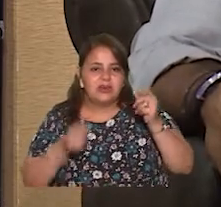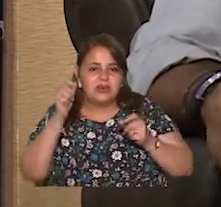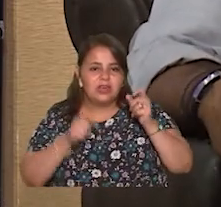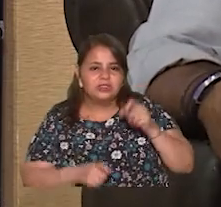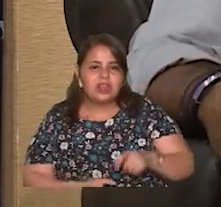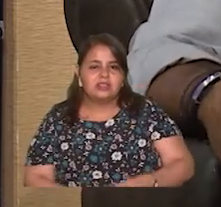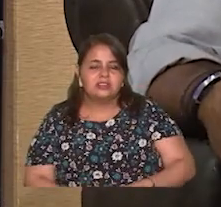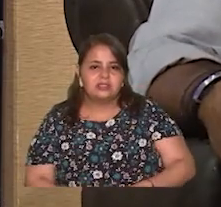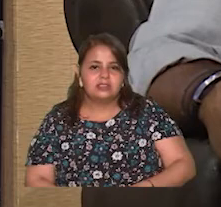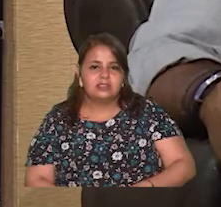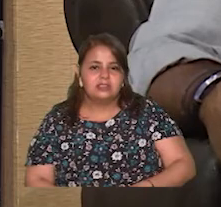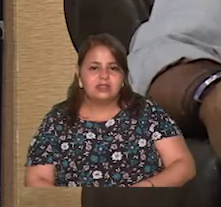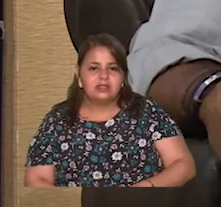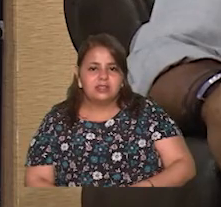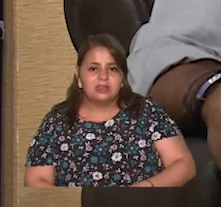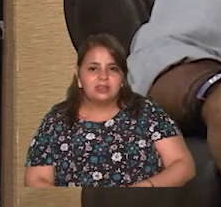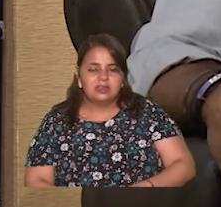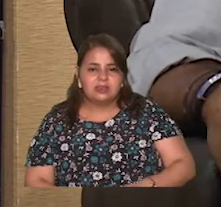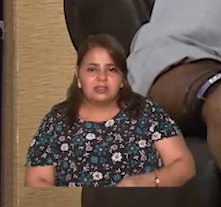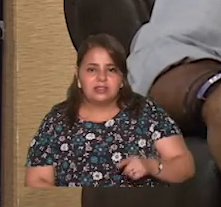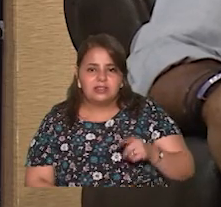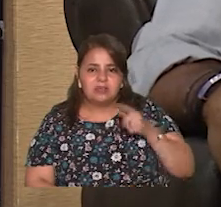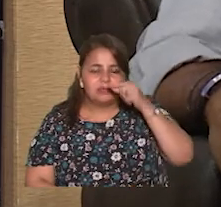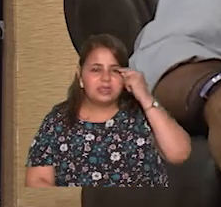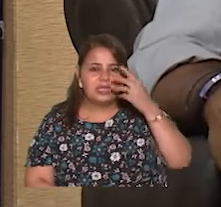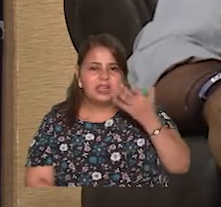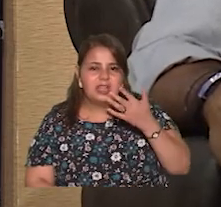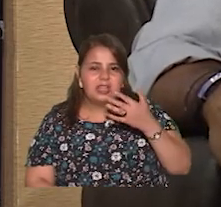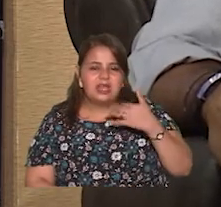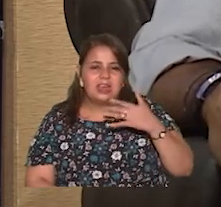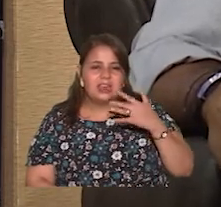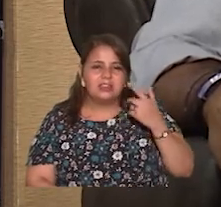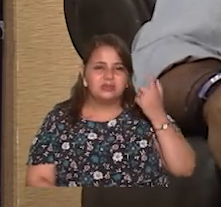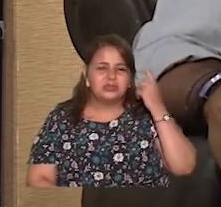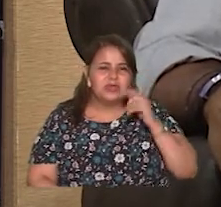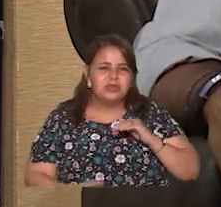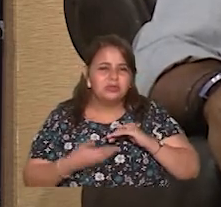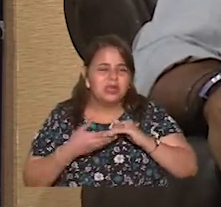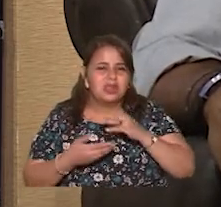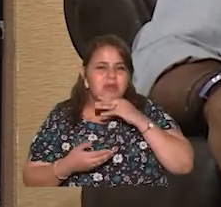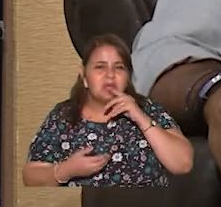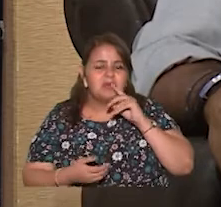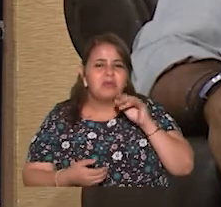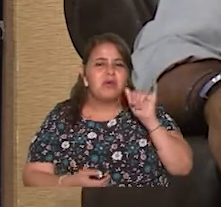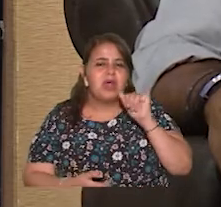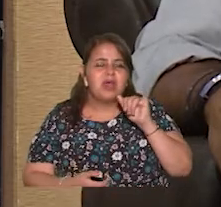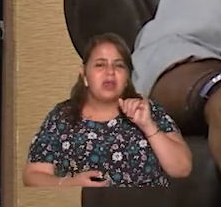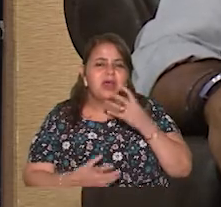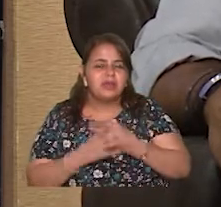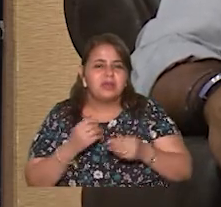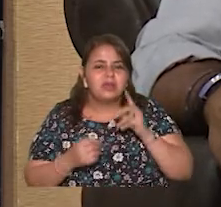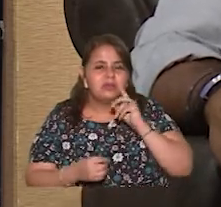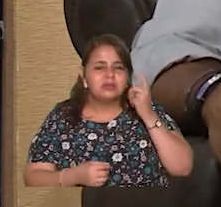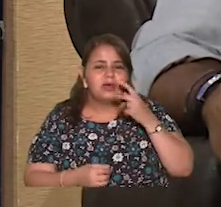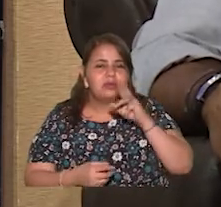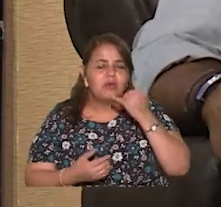لكل يمكن حاجة تبقى ممكن مقرقاني مع ابني أو مع بنتي، محتاج أقرأ ومحتاج أن أنا